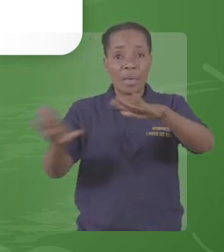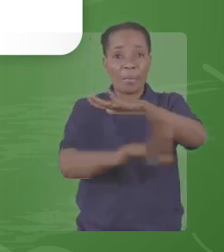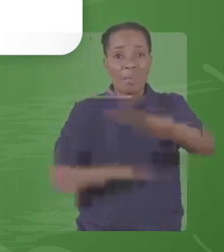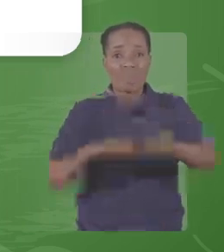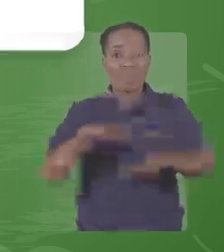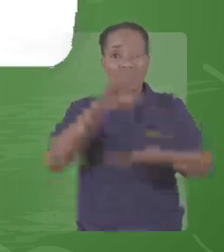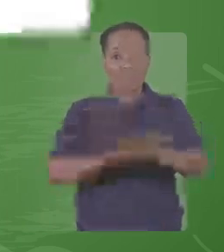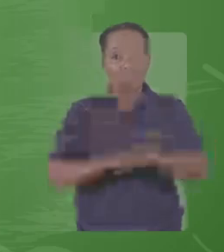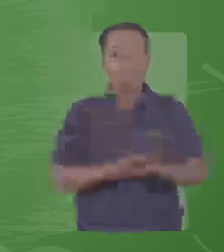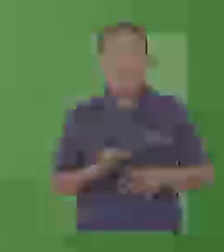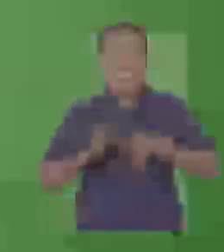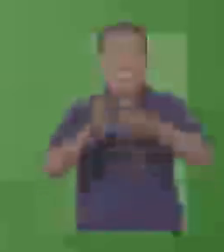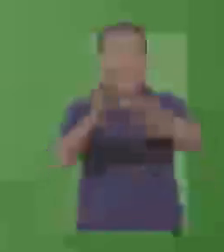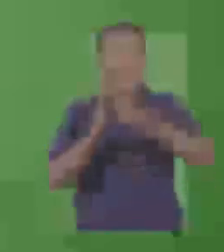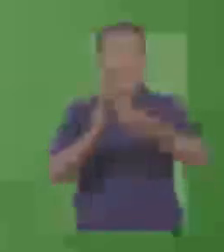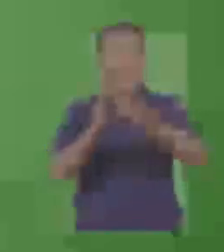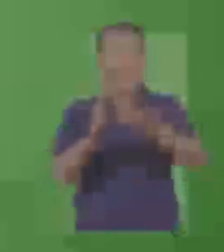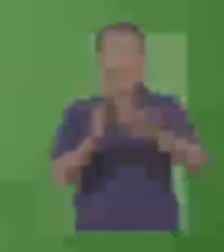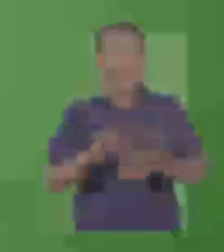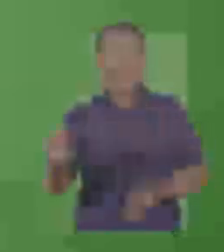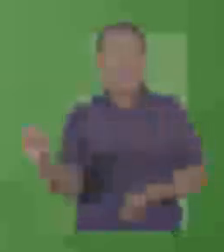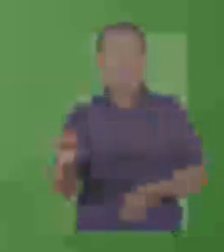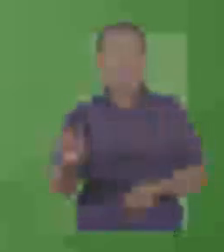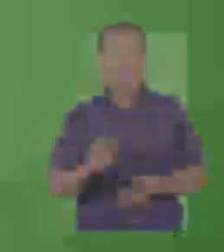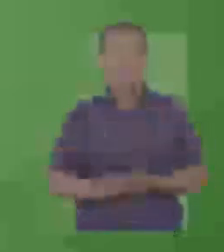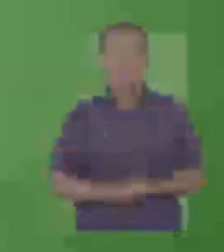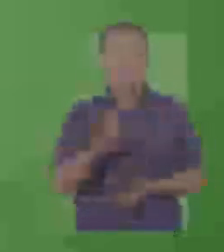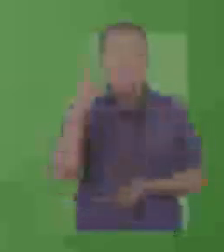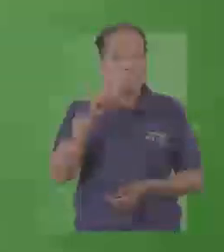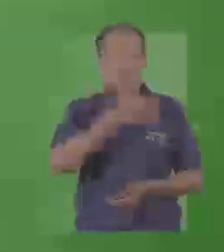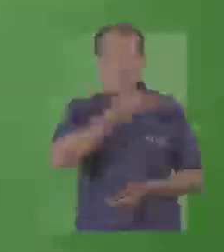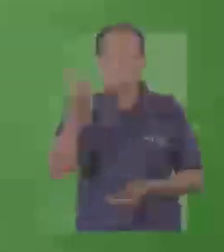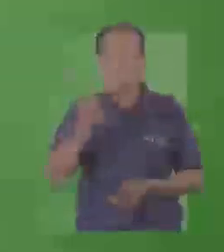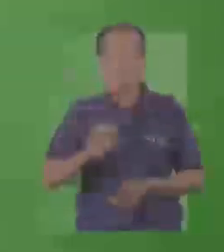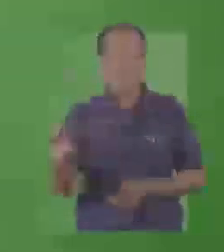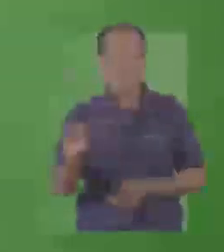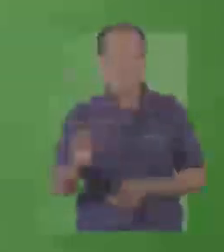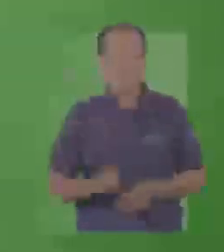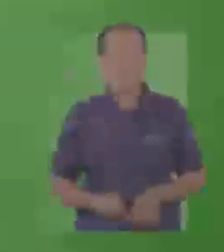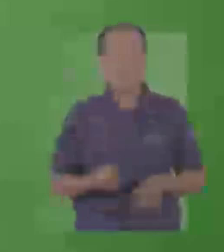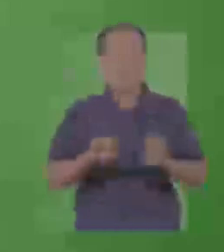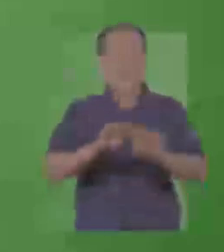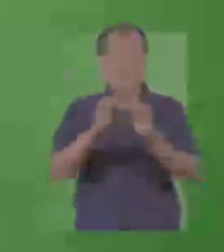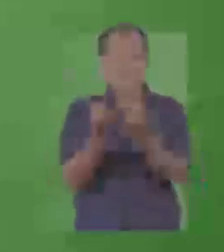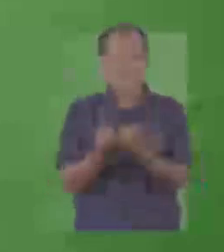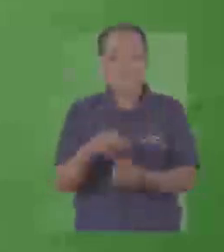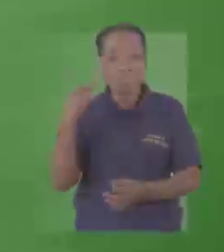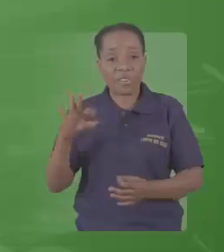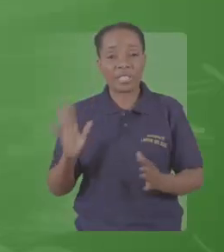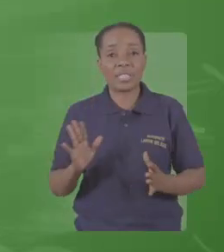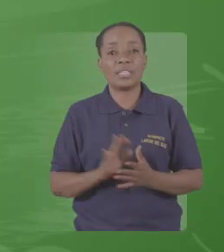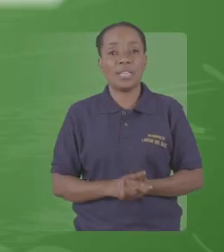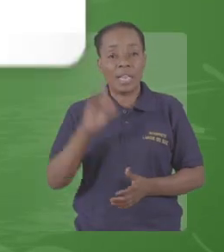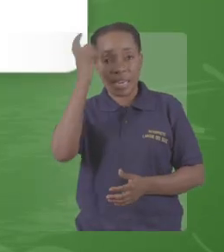partenariat efficace. Pour une meilleure efficacité des entreprises, l'État français développe un système de